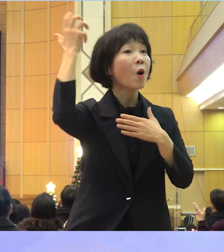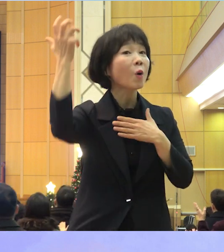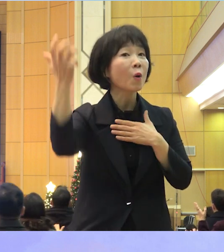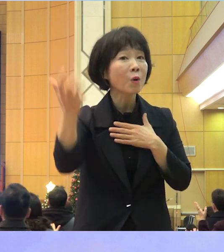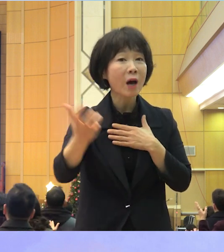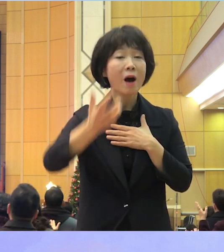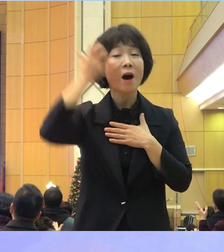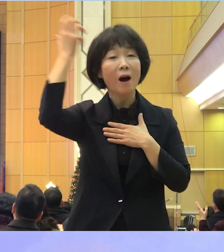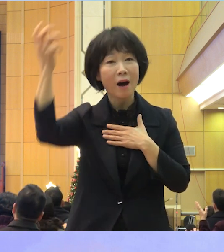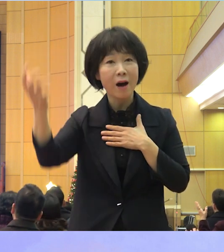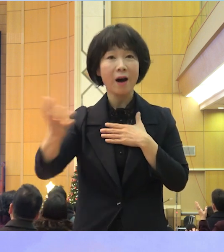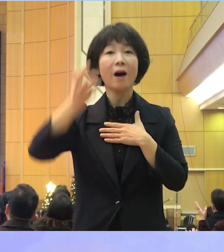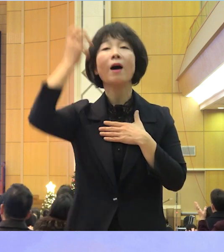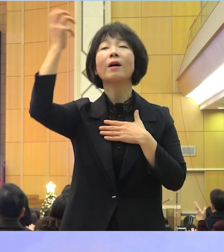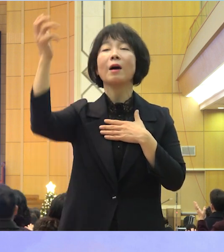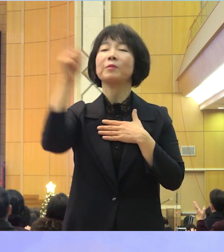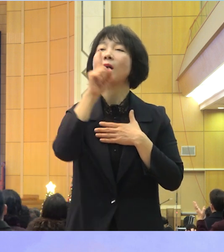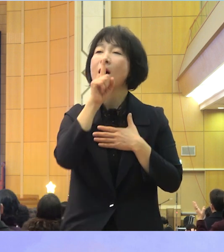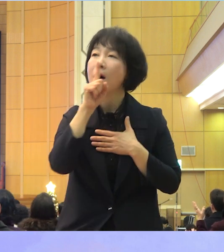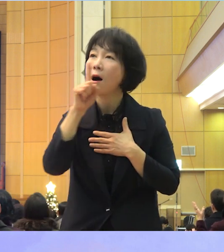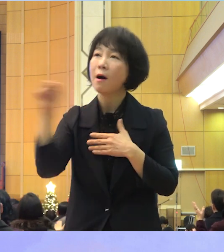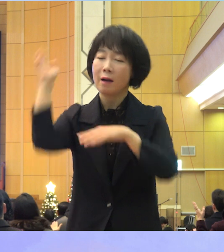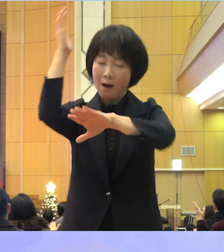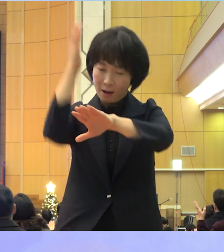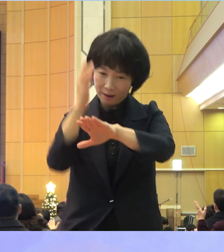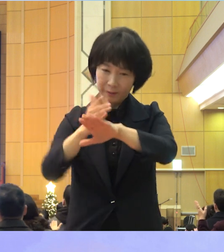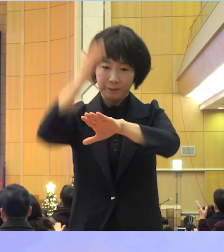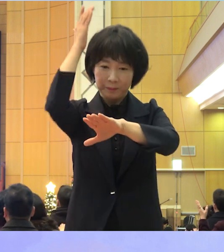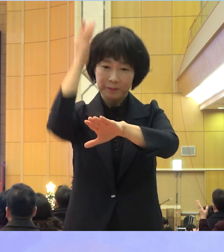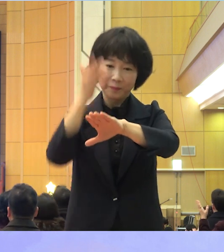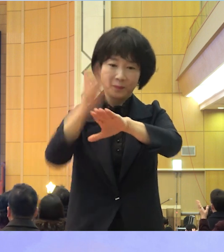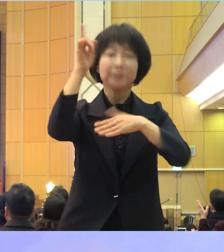축복하심을 내 영혼아